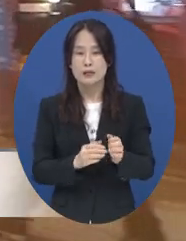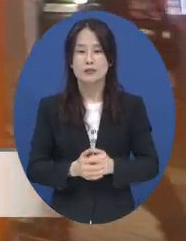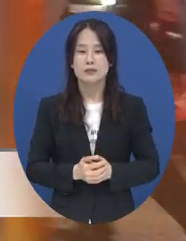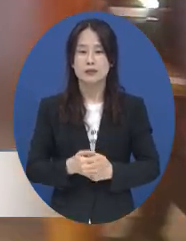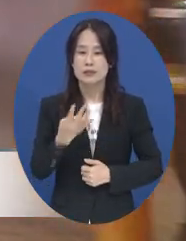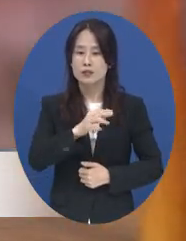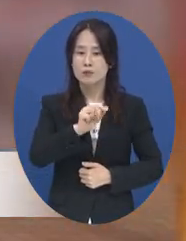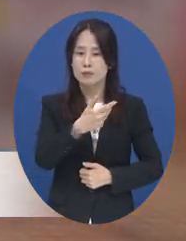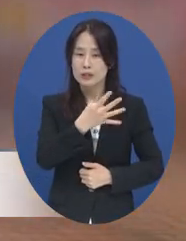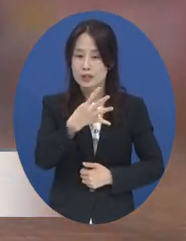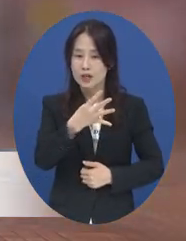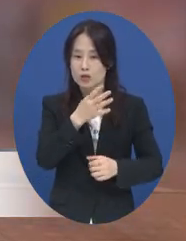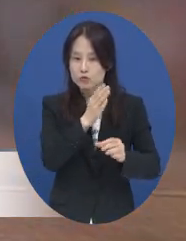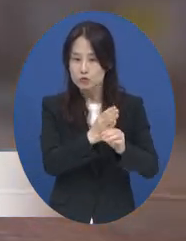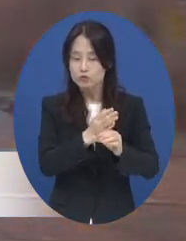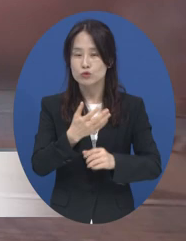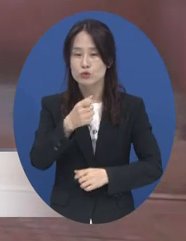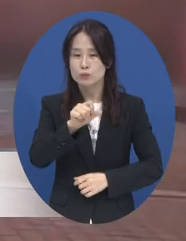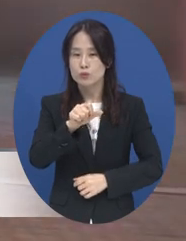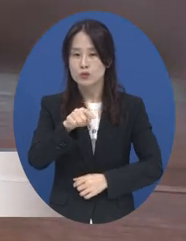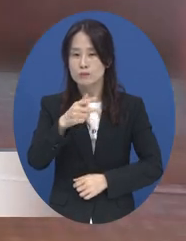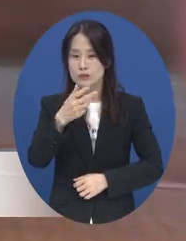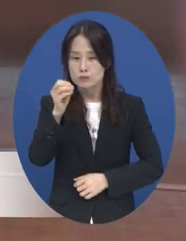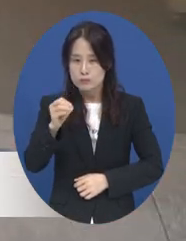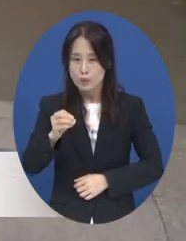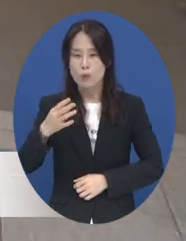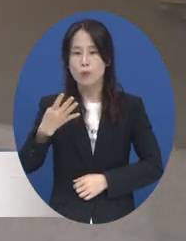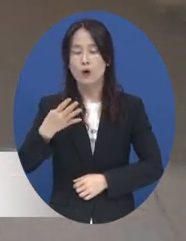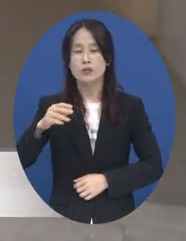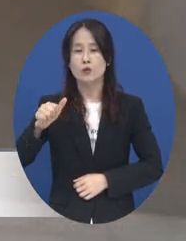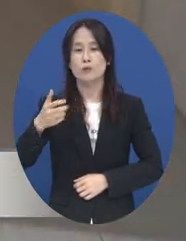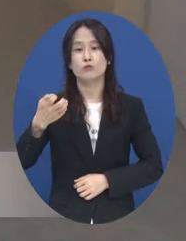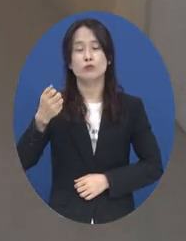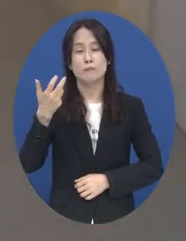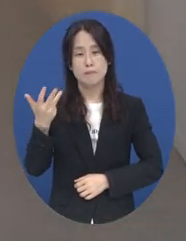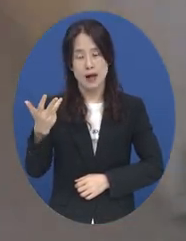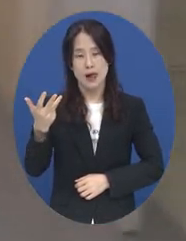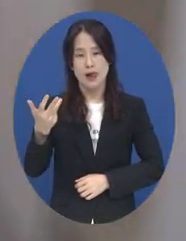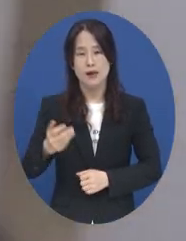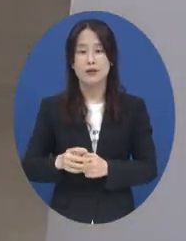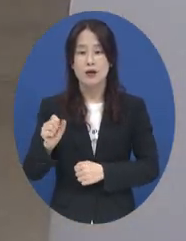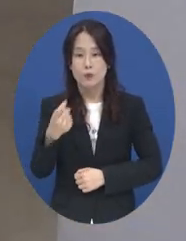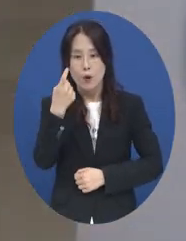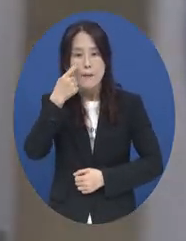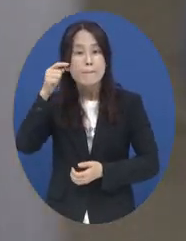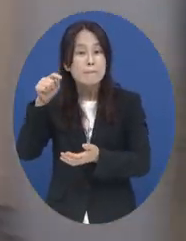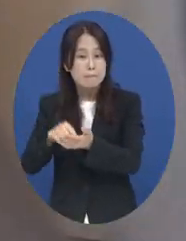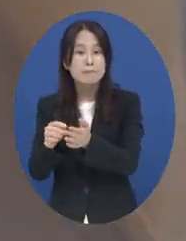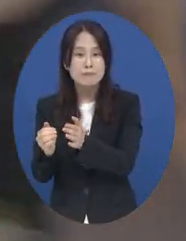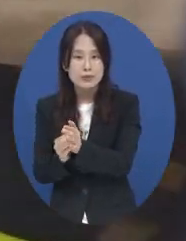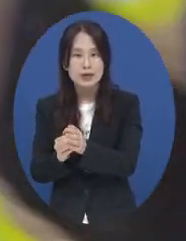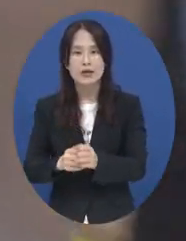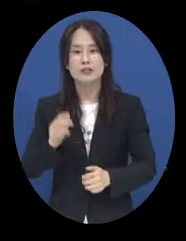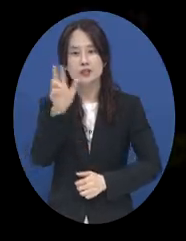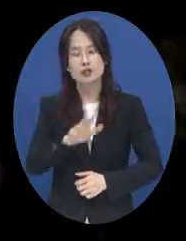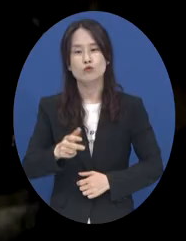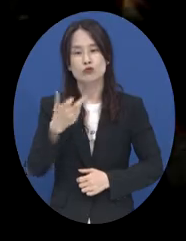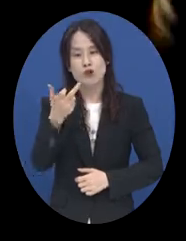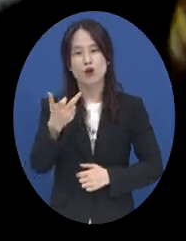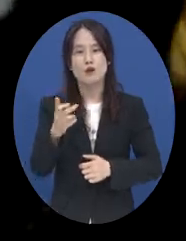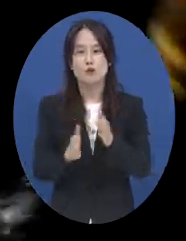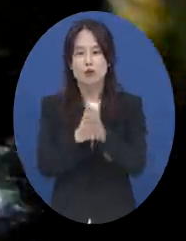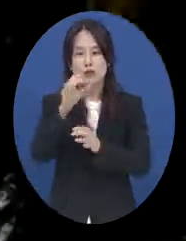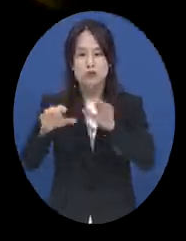도내에서 발생한 화재 4,804건 중 95.7%에 달하는 4,598건의 원인을 밝혀내